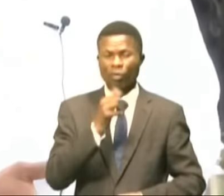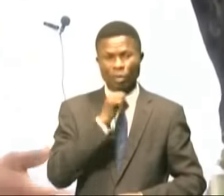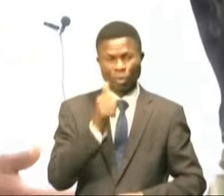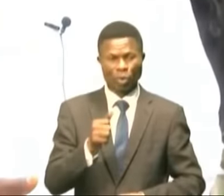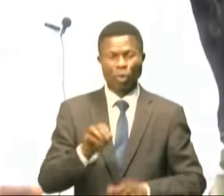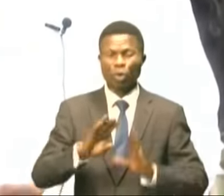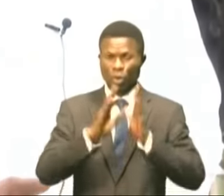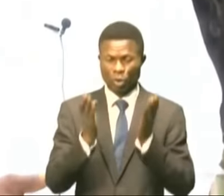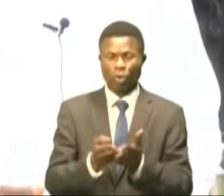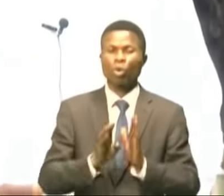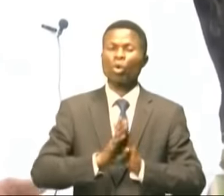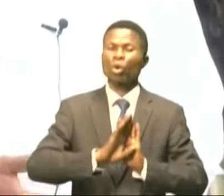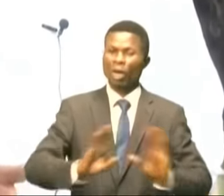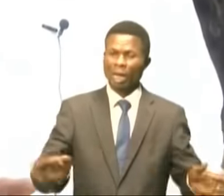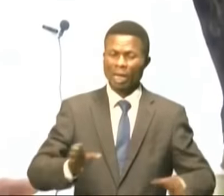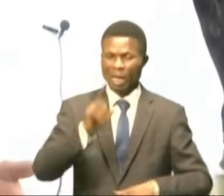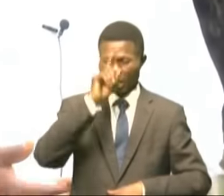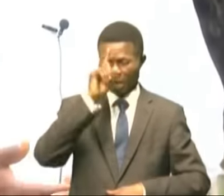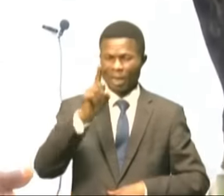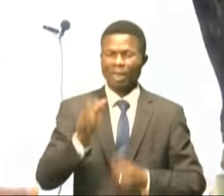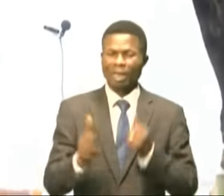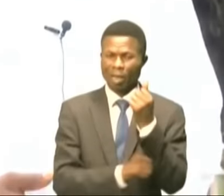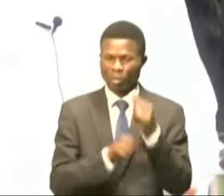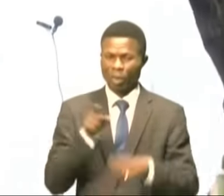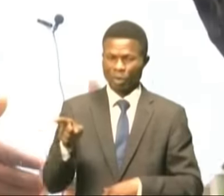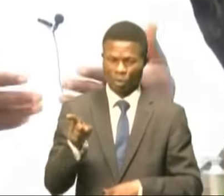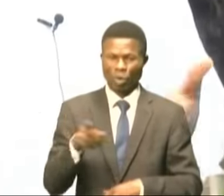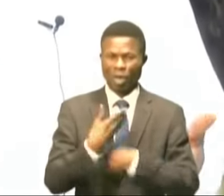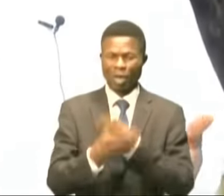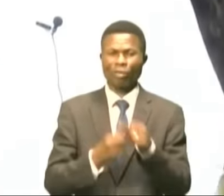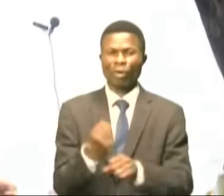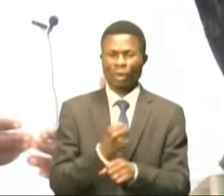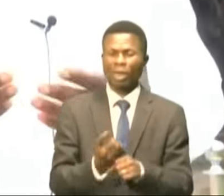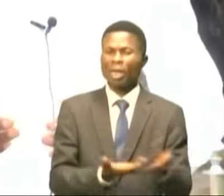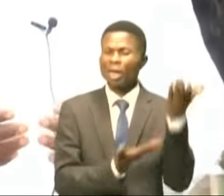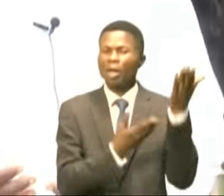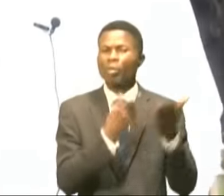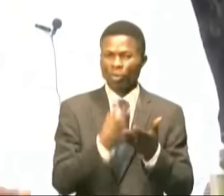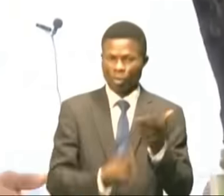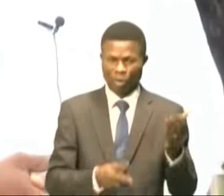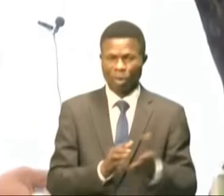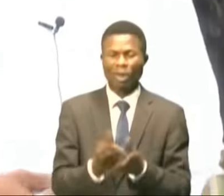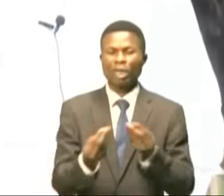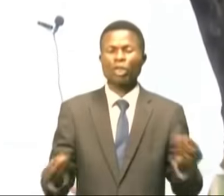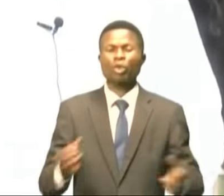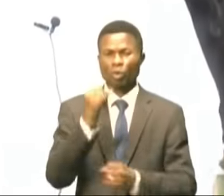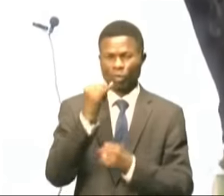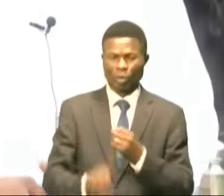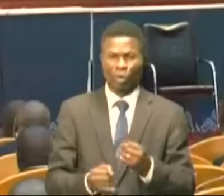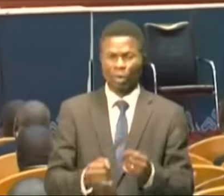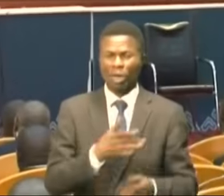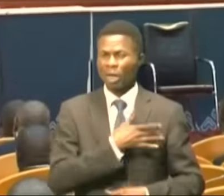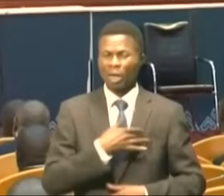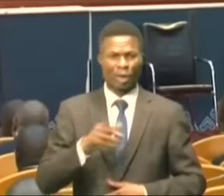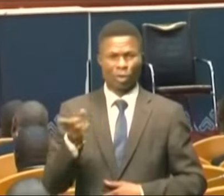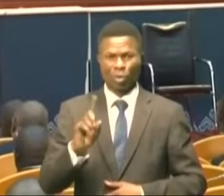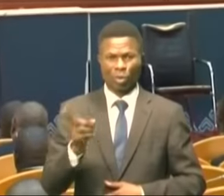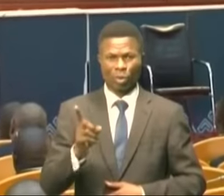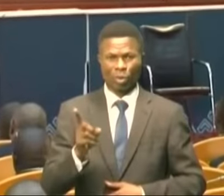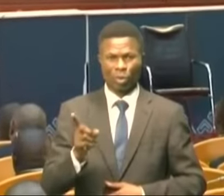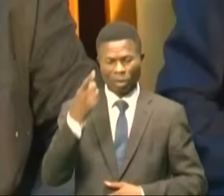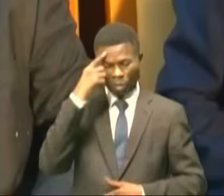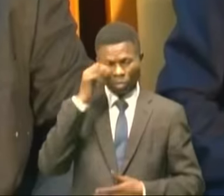de la capacité intellectuelle d'une personne à une autre. Ce qui est important, c'est les résultats et non les noms. Sur cette